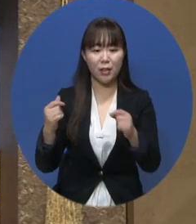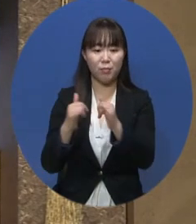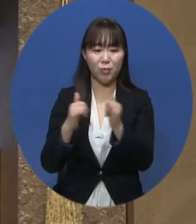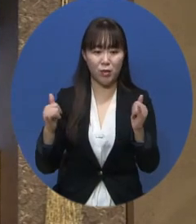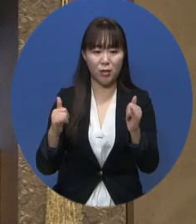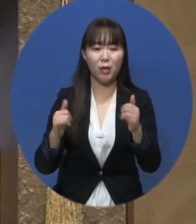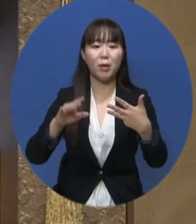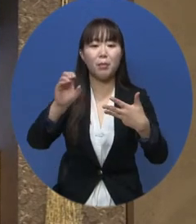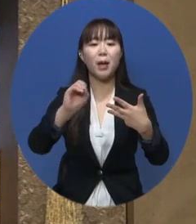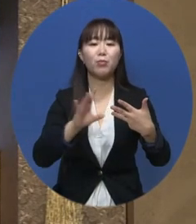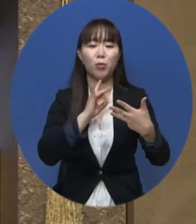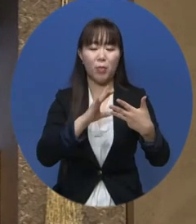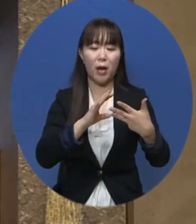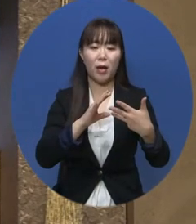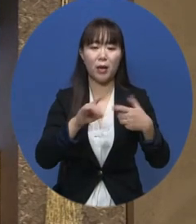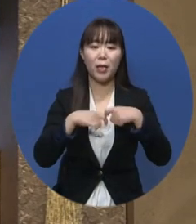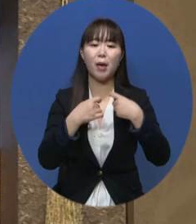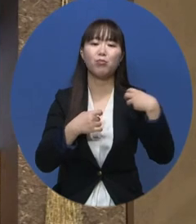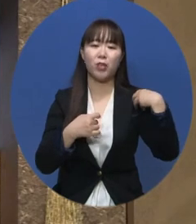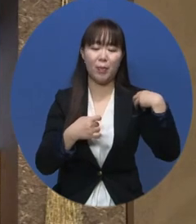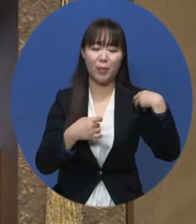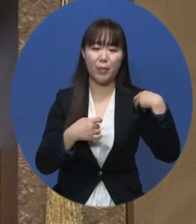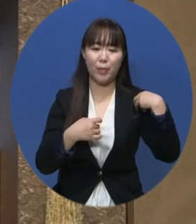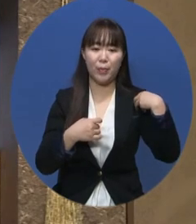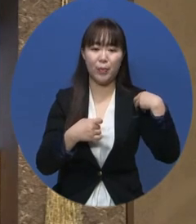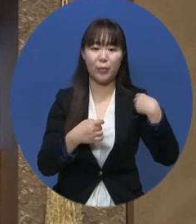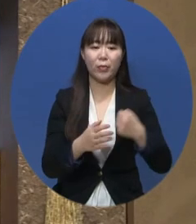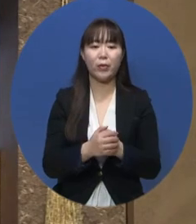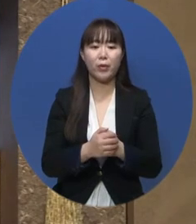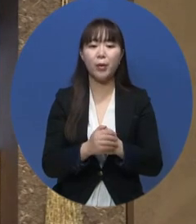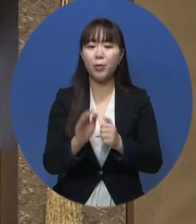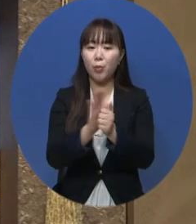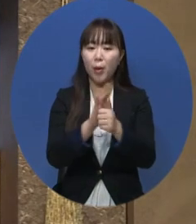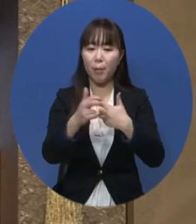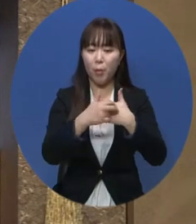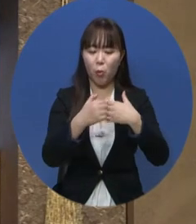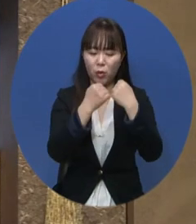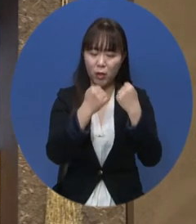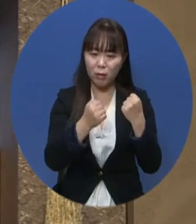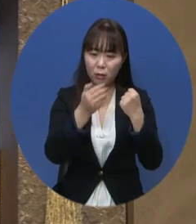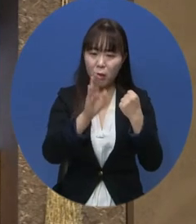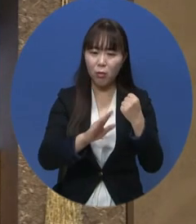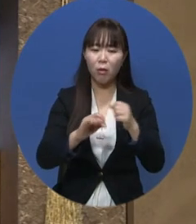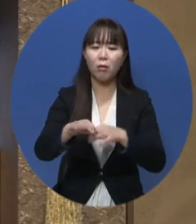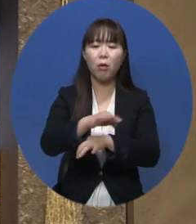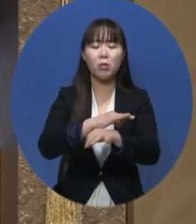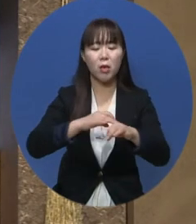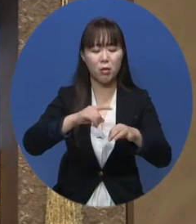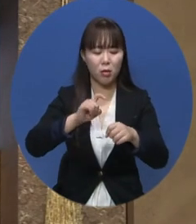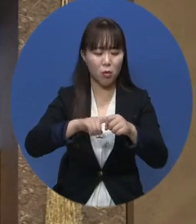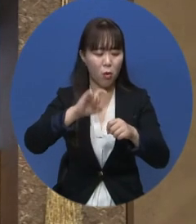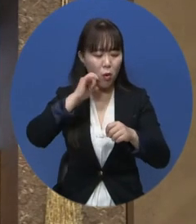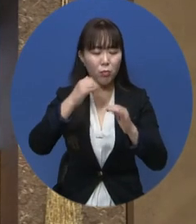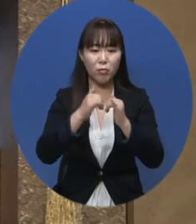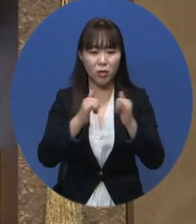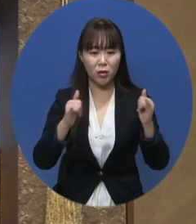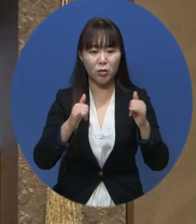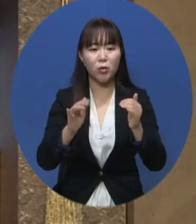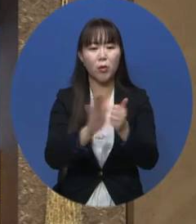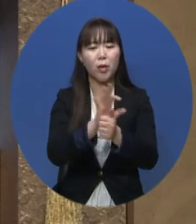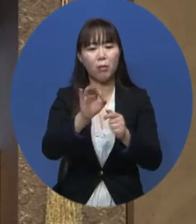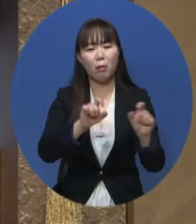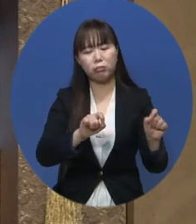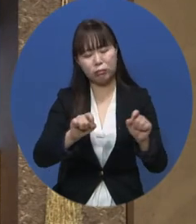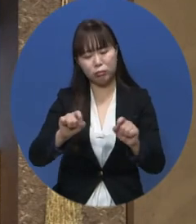계층에게는 이 8%만 부담을 하게 하는 거죠. 그래서 요양원에 계시는데도 이제 경제적으로 어려우신 분들은 이제 요양비를